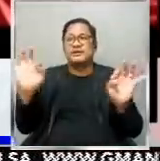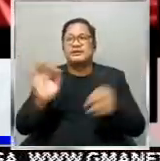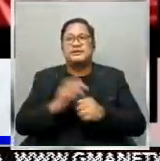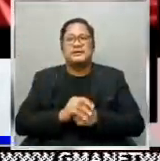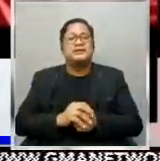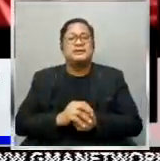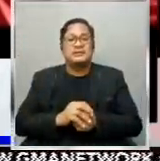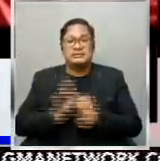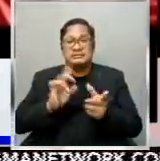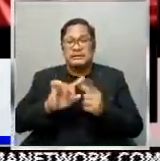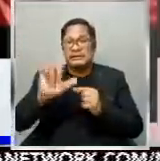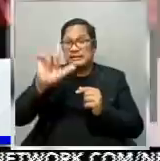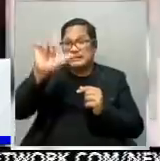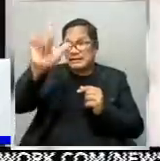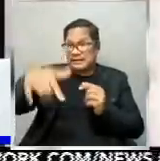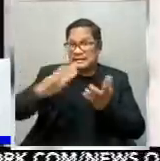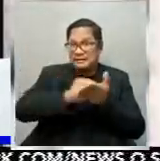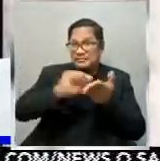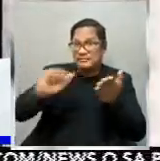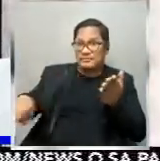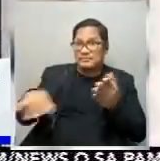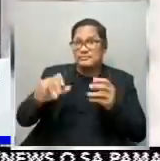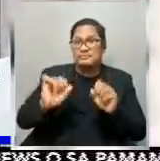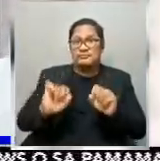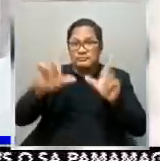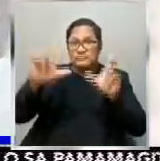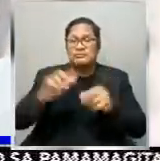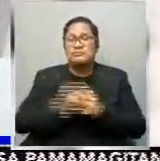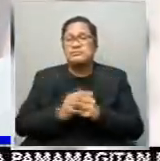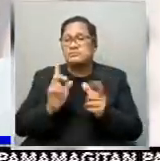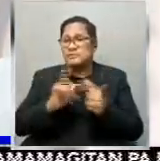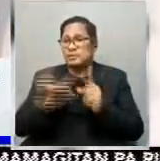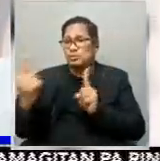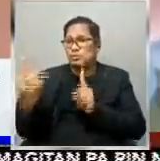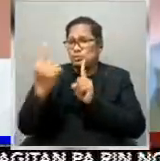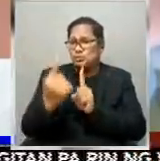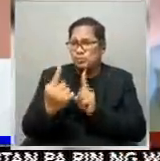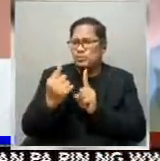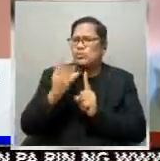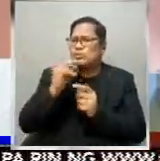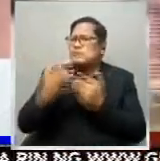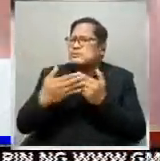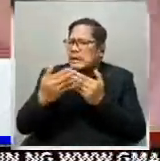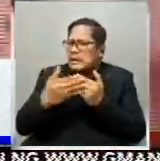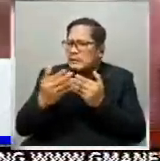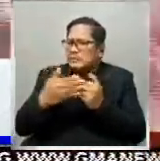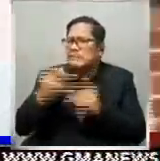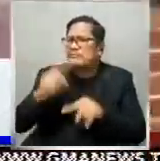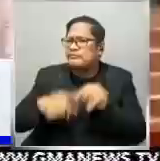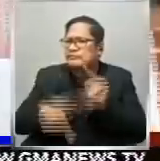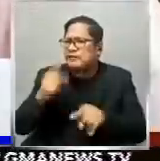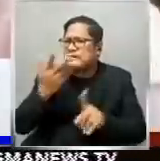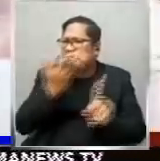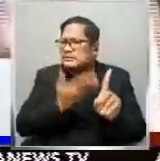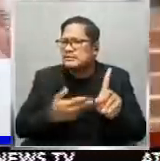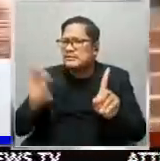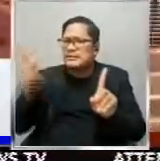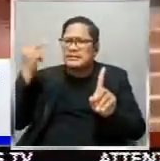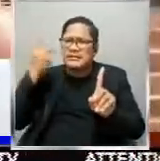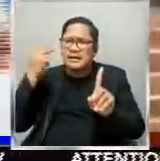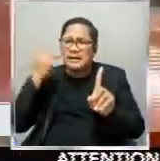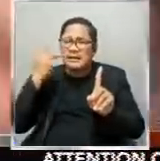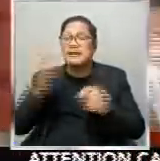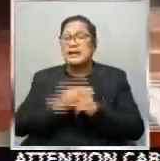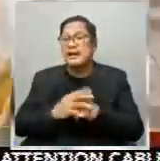ni Kylie ang post. Nakausap namin ng ilan sa malalapit kay Kylie. Ayon sa isa naming source, nitong